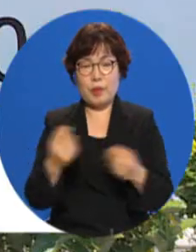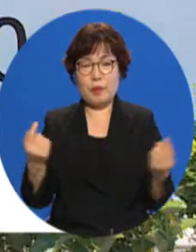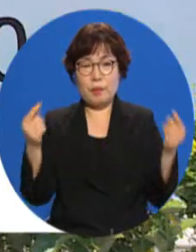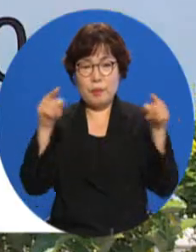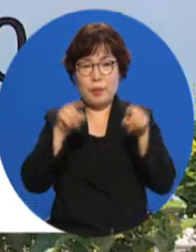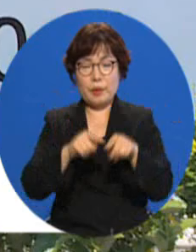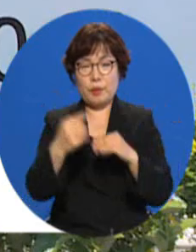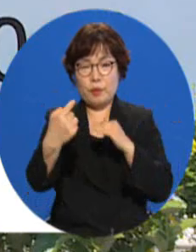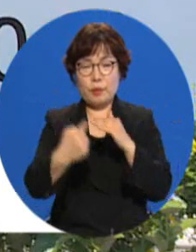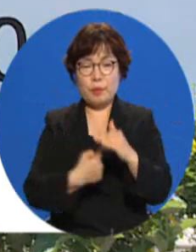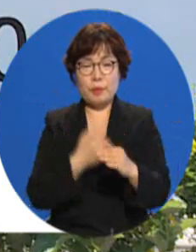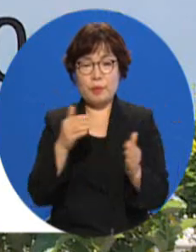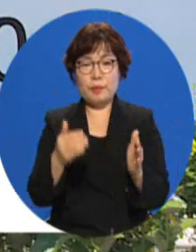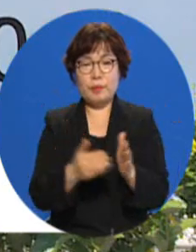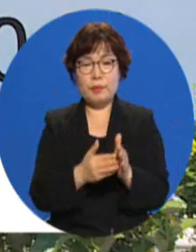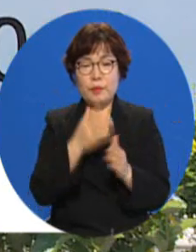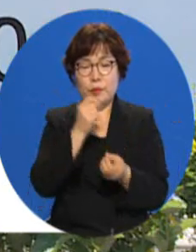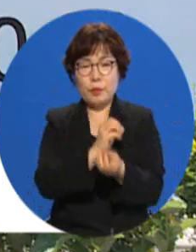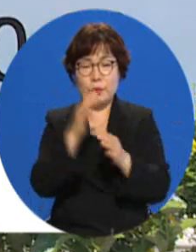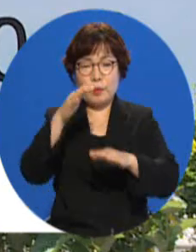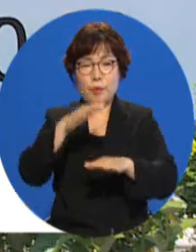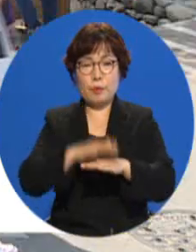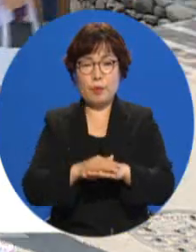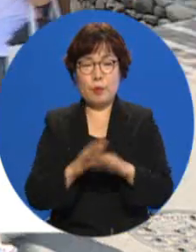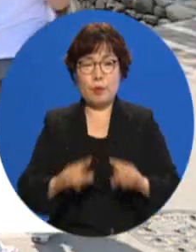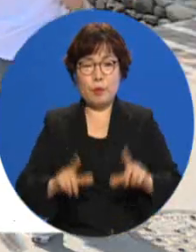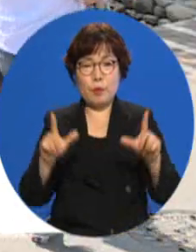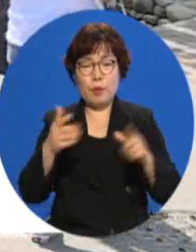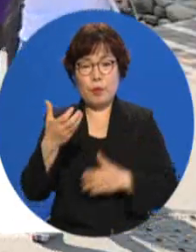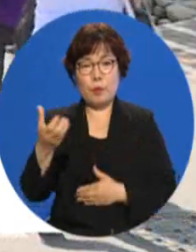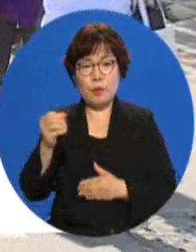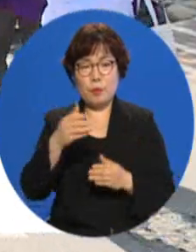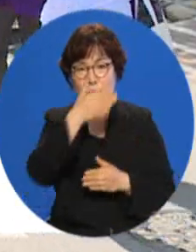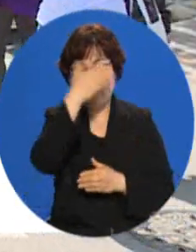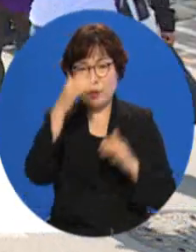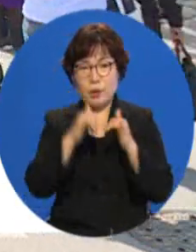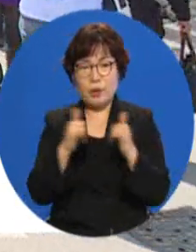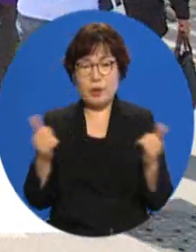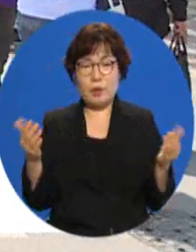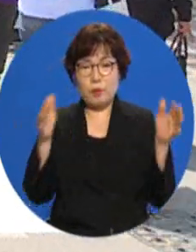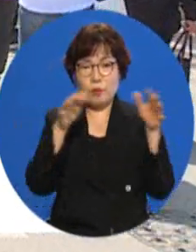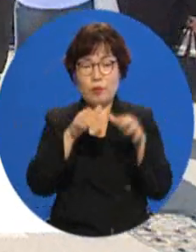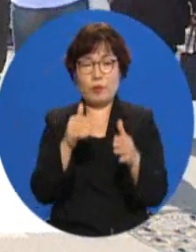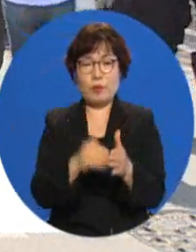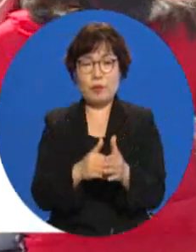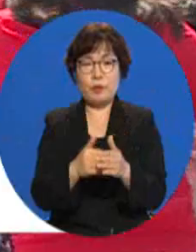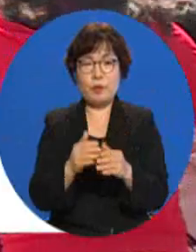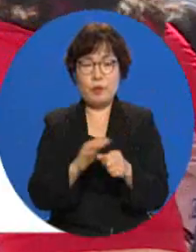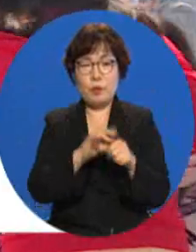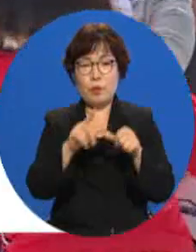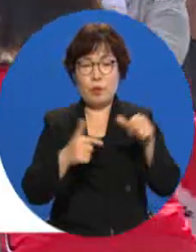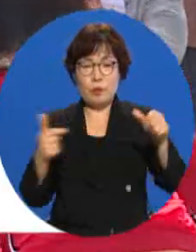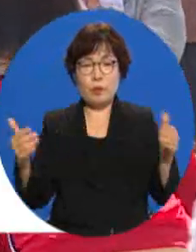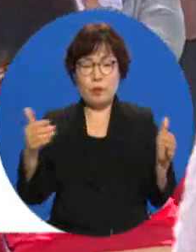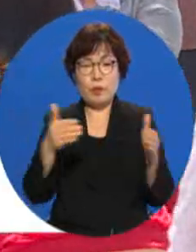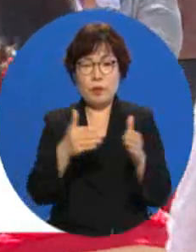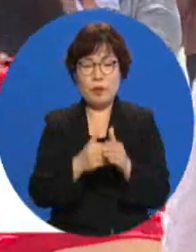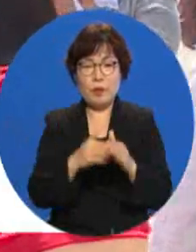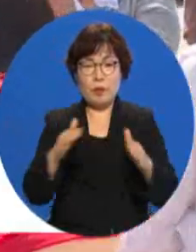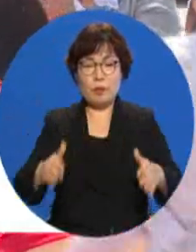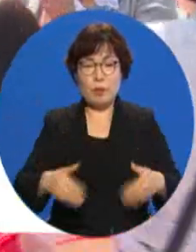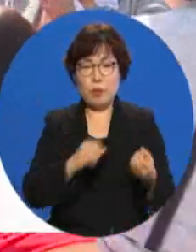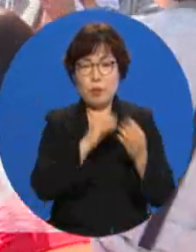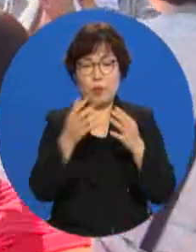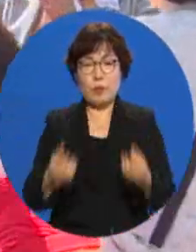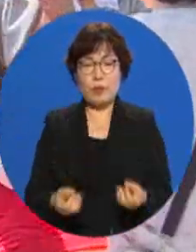찾았다고 밝혔습니다. 순천만 국가정원은 올 들어 90만 명의 관람객이 방문했으며 오는 5월 6일까지 봄꽃